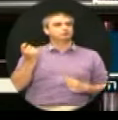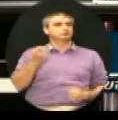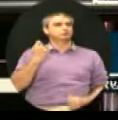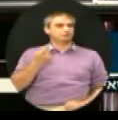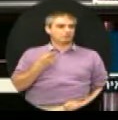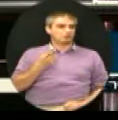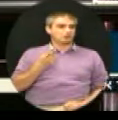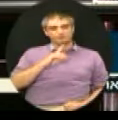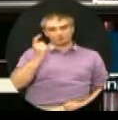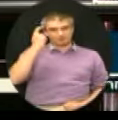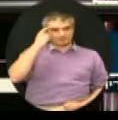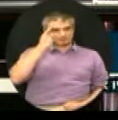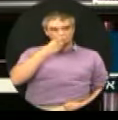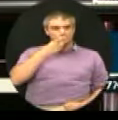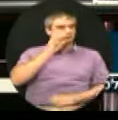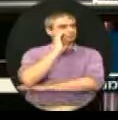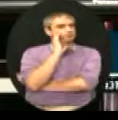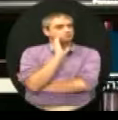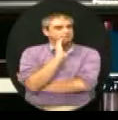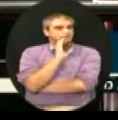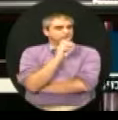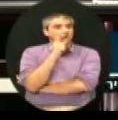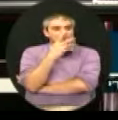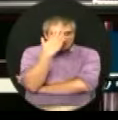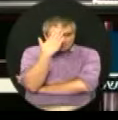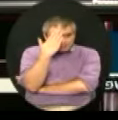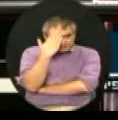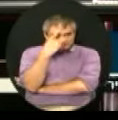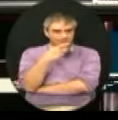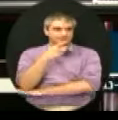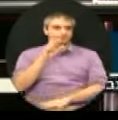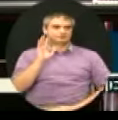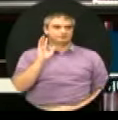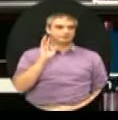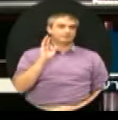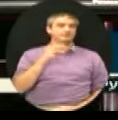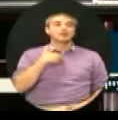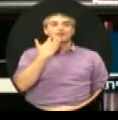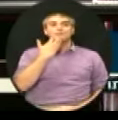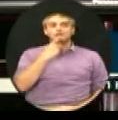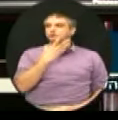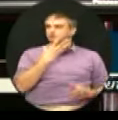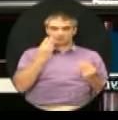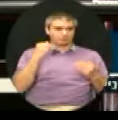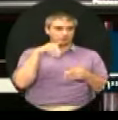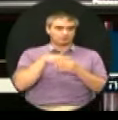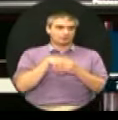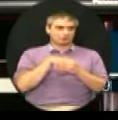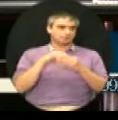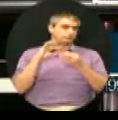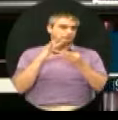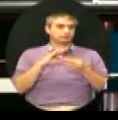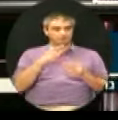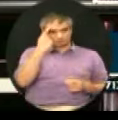וכולם ידעו שנבון מקשיב, והוא מכיר בעל פה. פרשות רבות בתוך